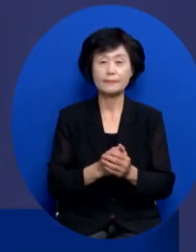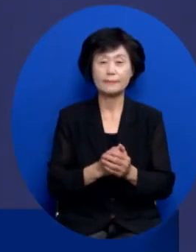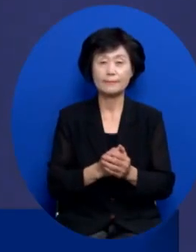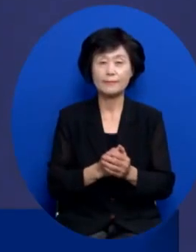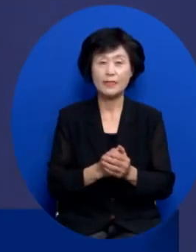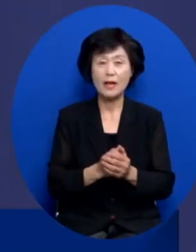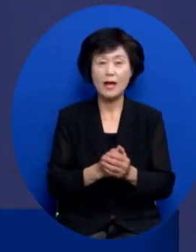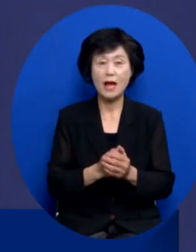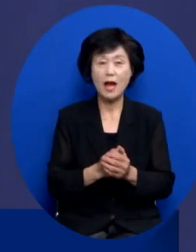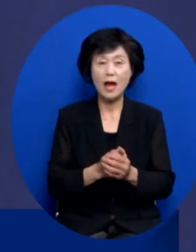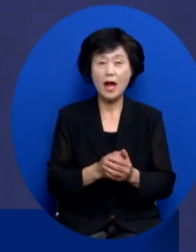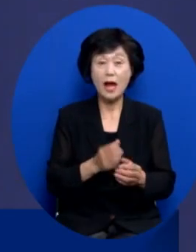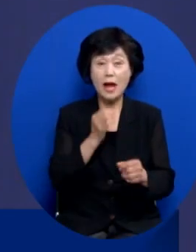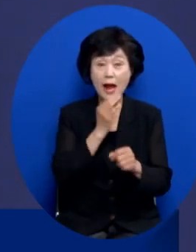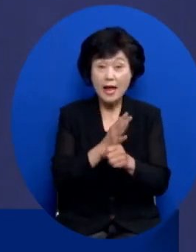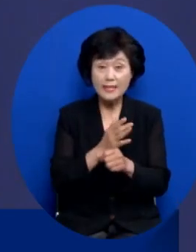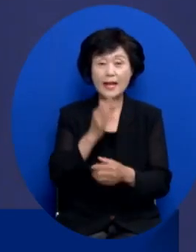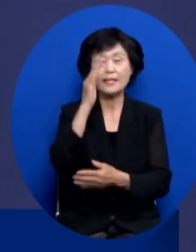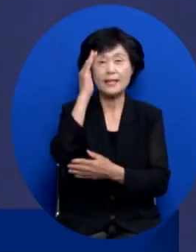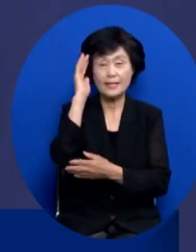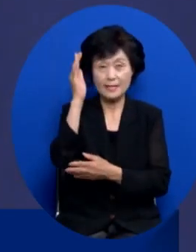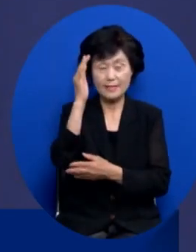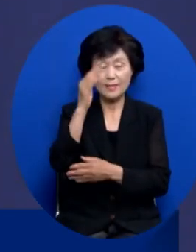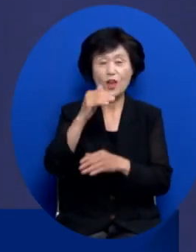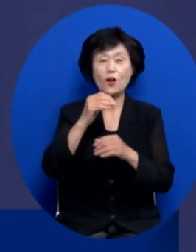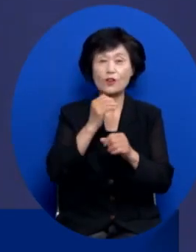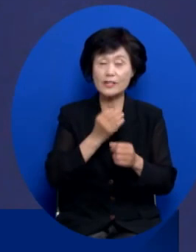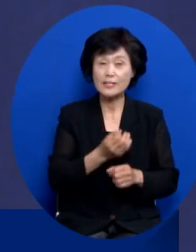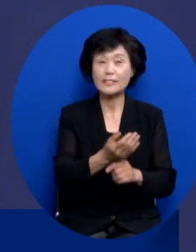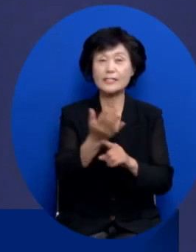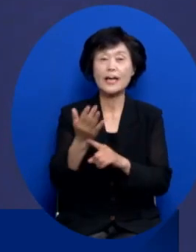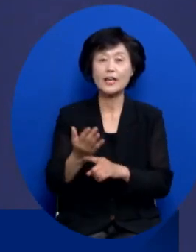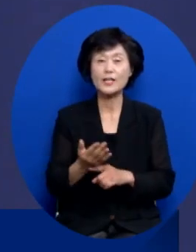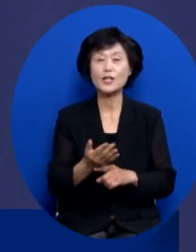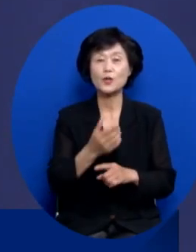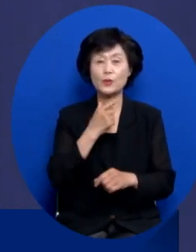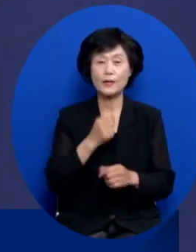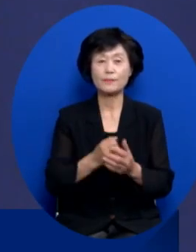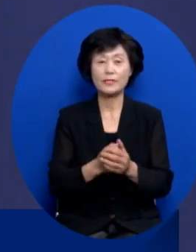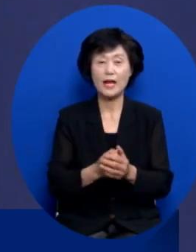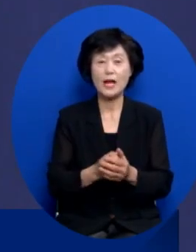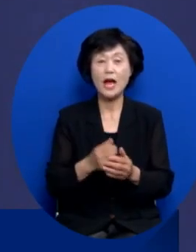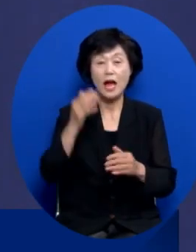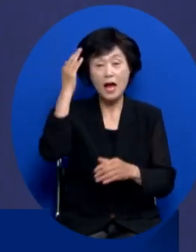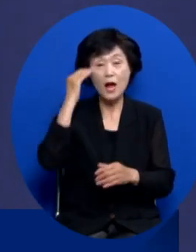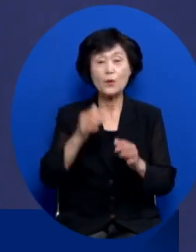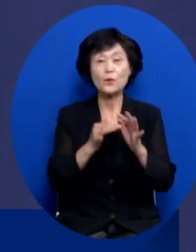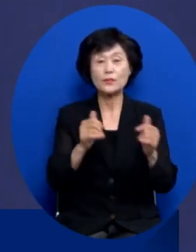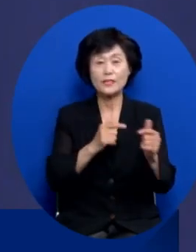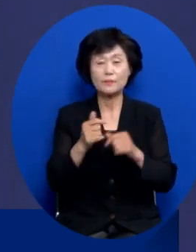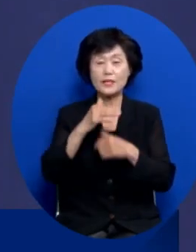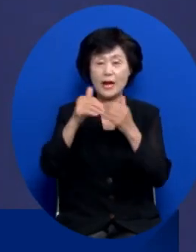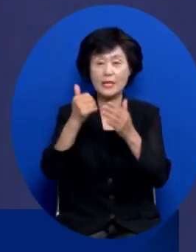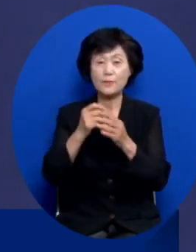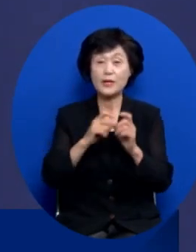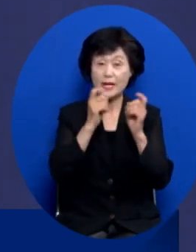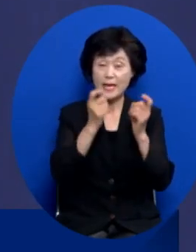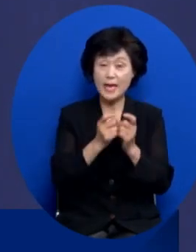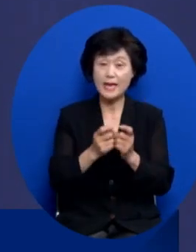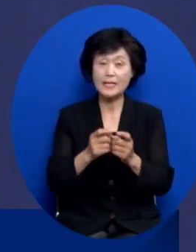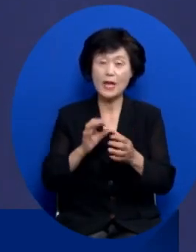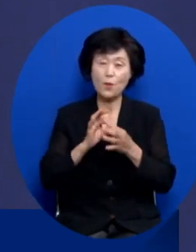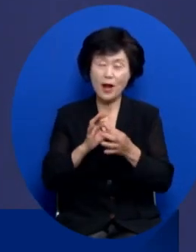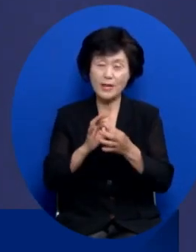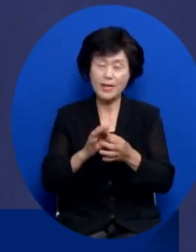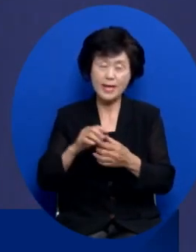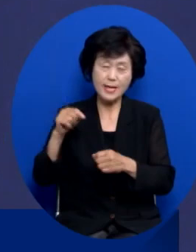just to preach a simple message. God's love for the Korean people. And I want the people of Korea to know how they can have a personal relationship with God. And that's